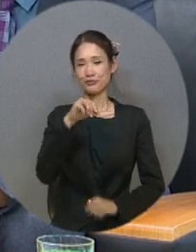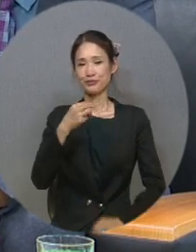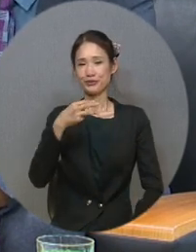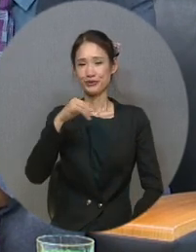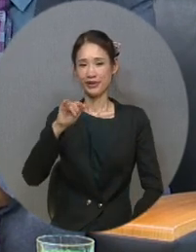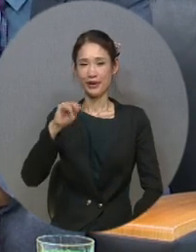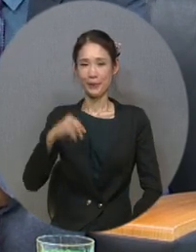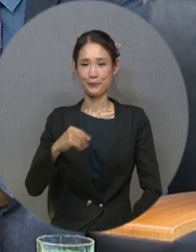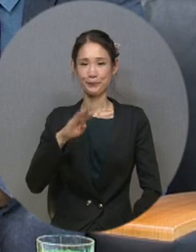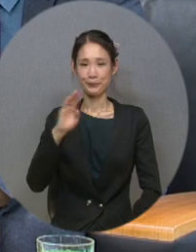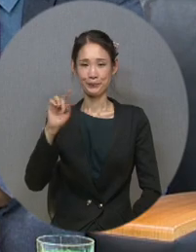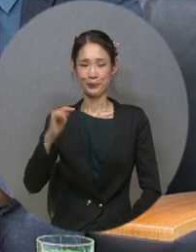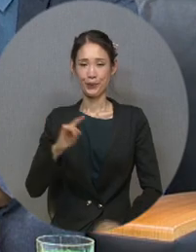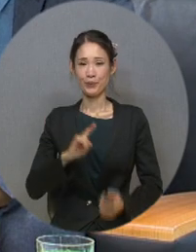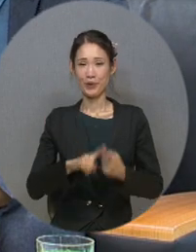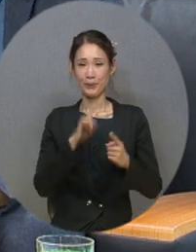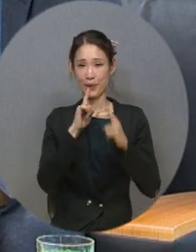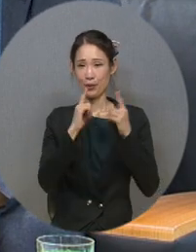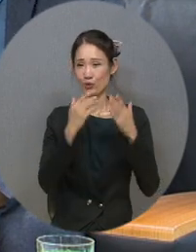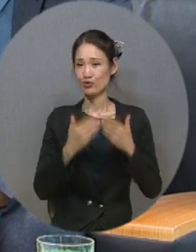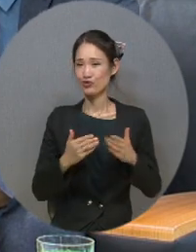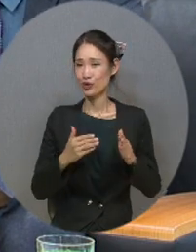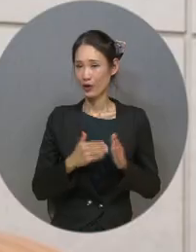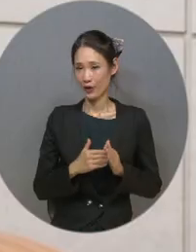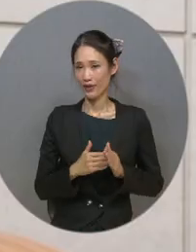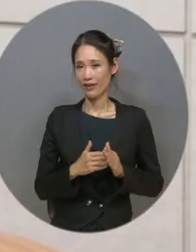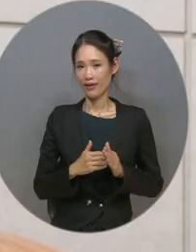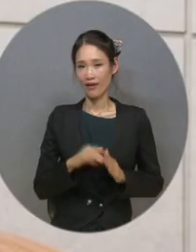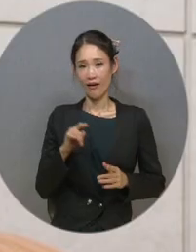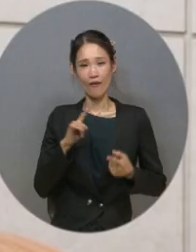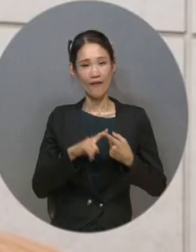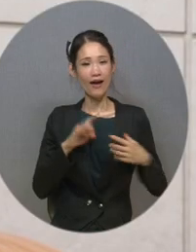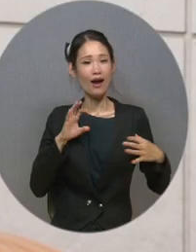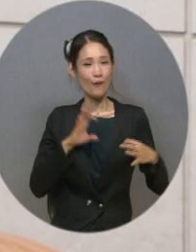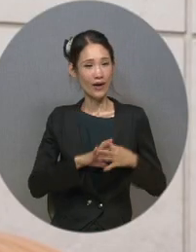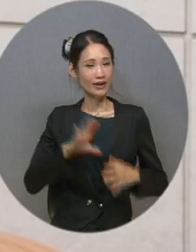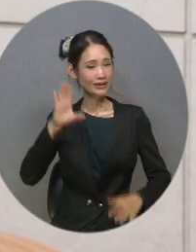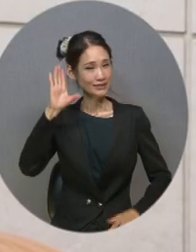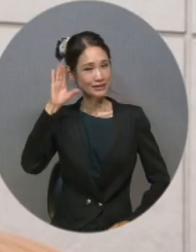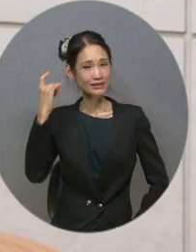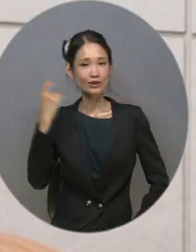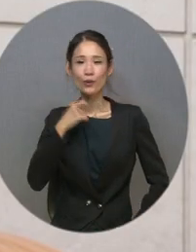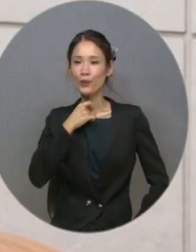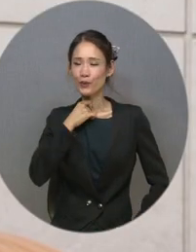하셨는데 먼저 거기에 대해서 듣고 싶습니다. 시장 출마를 할 때